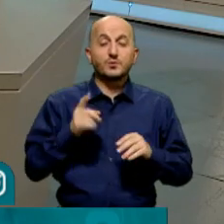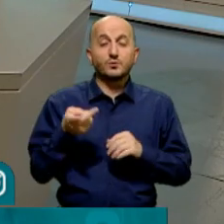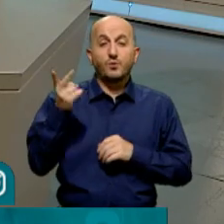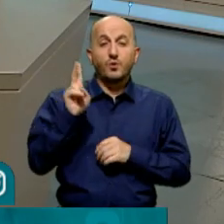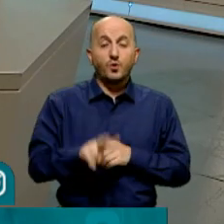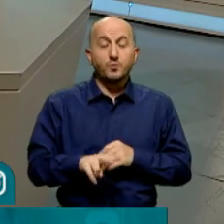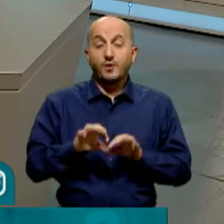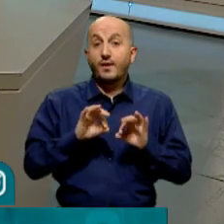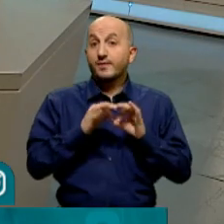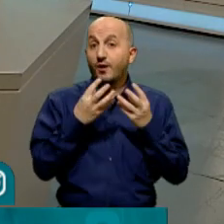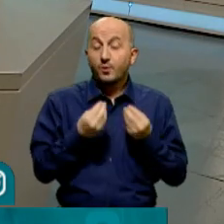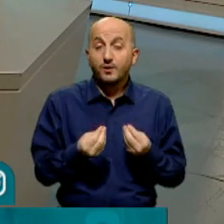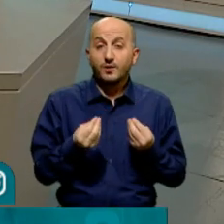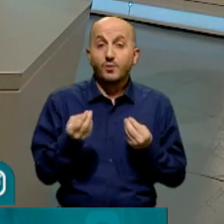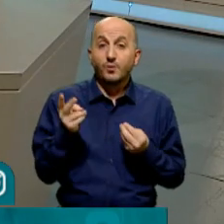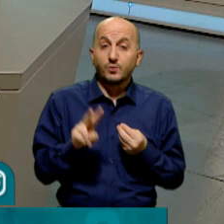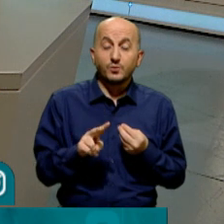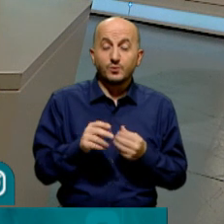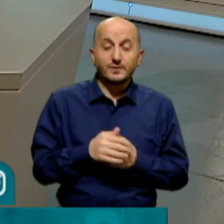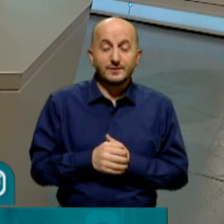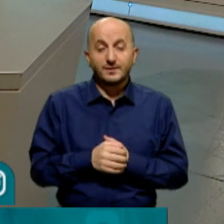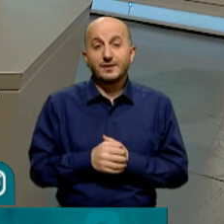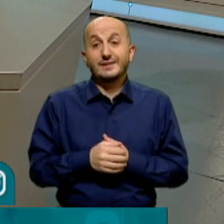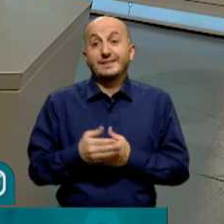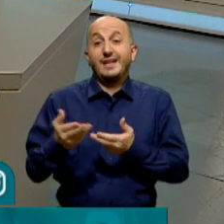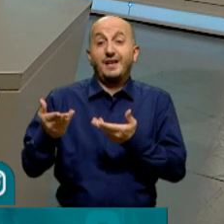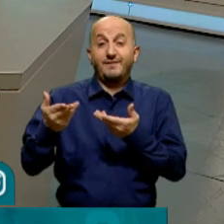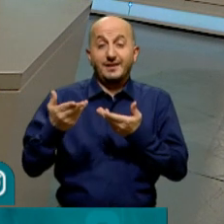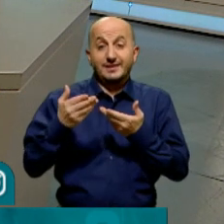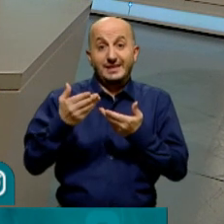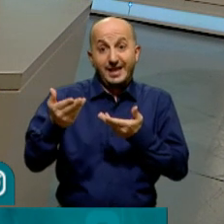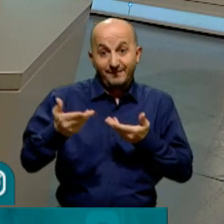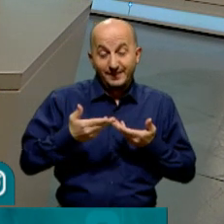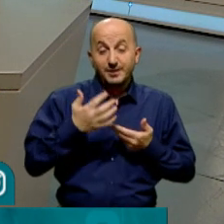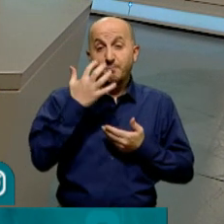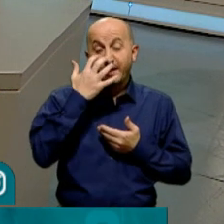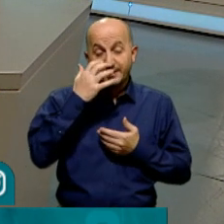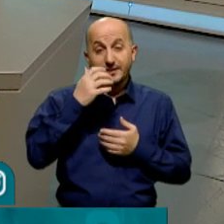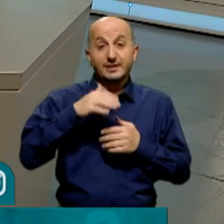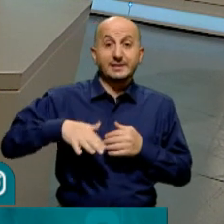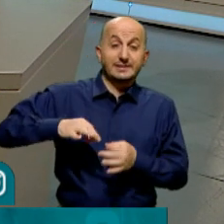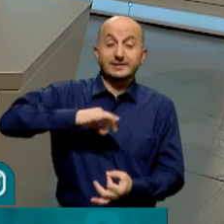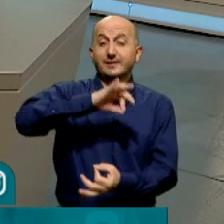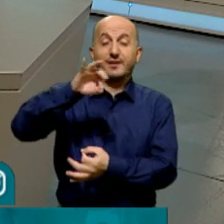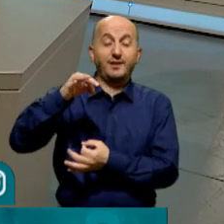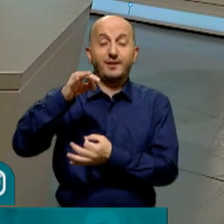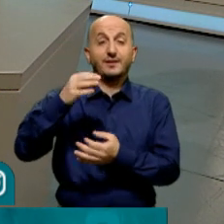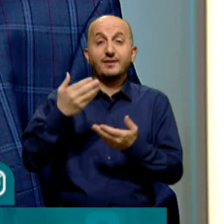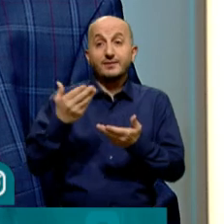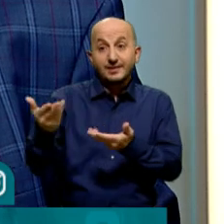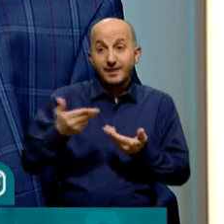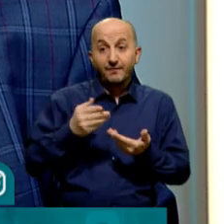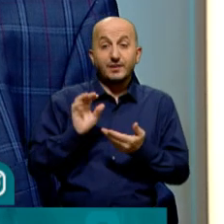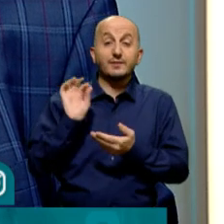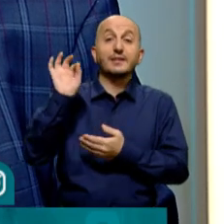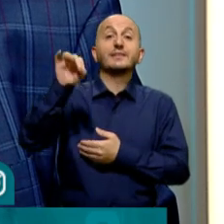Ölmüş. Ne olarak öldü? Ümmeti davetten biri olarak öldü. Davet bekleyen bir ümmetti. Davet de ona gitmediğine göre